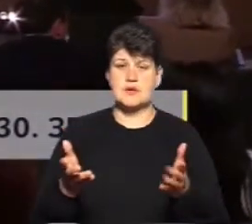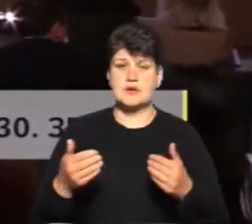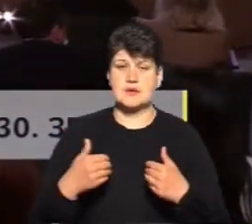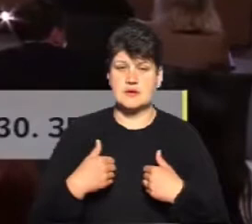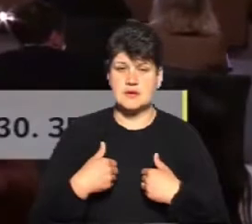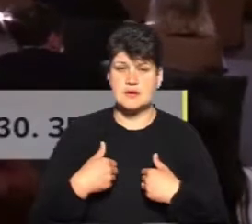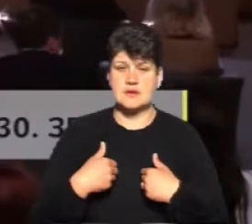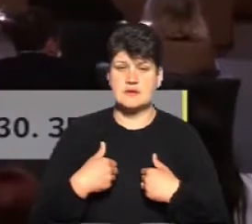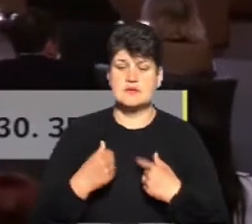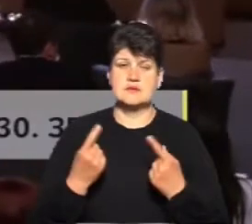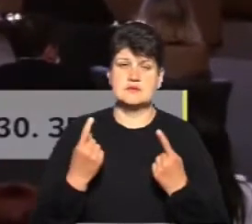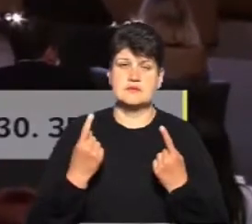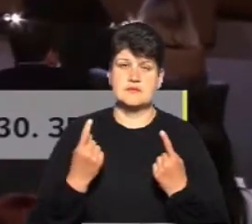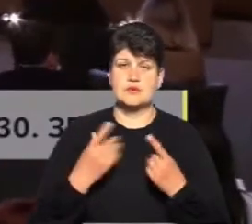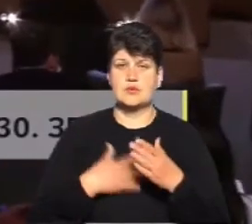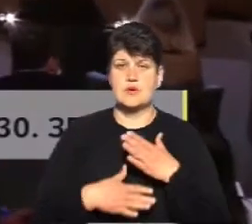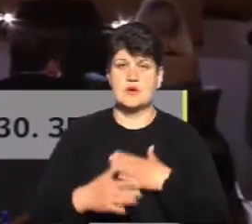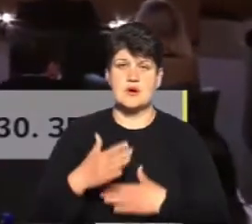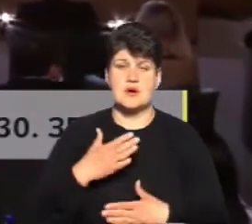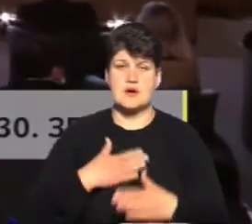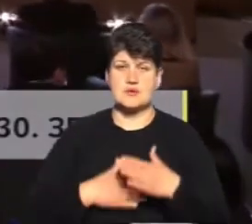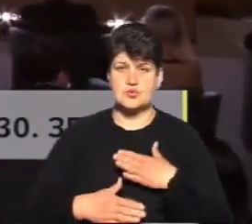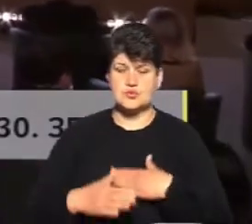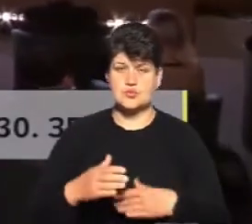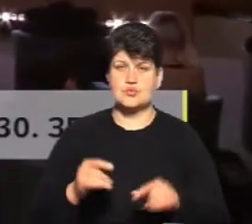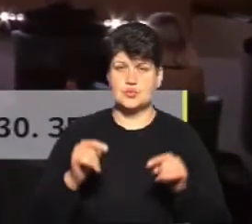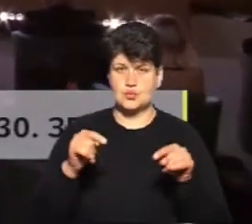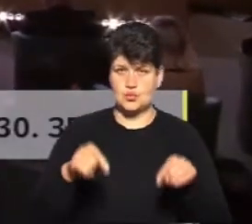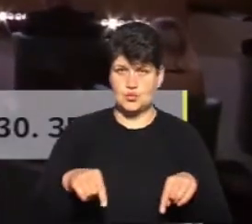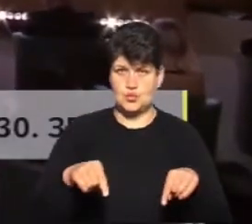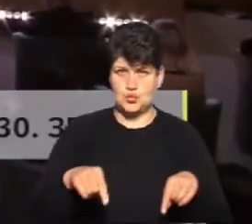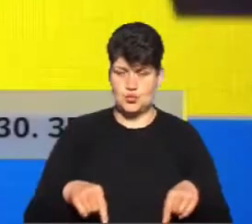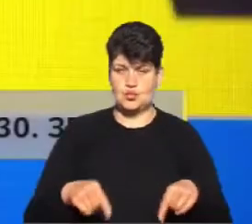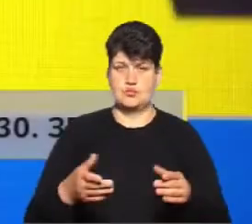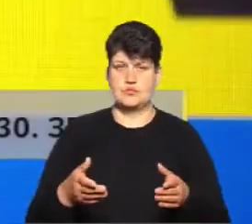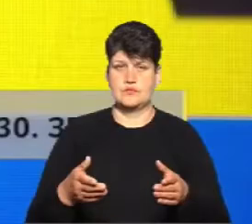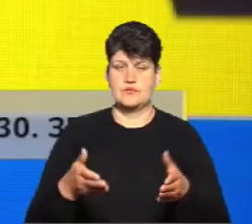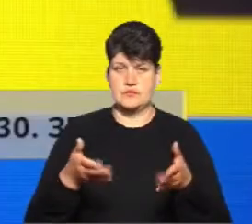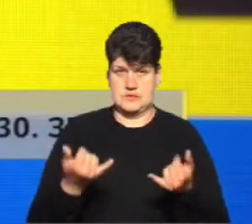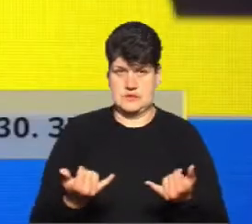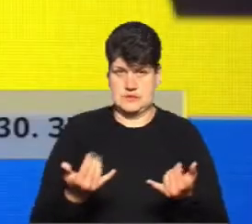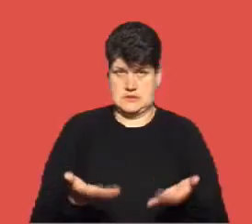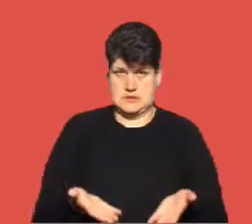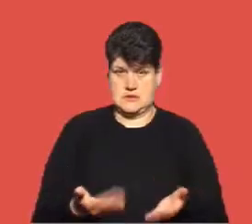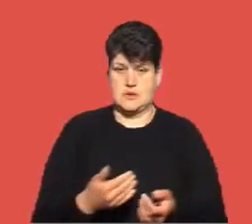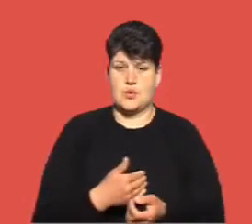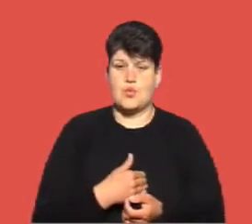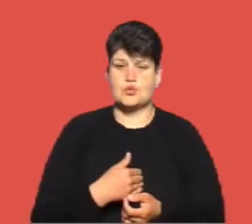великою радістю саме тут і саме зараз хочу підписати.